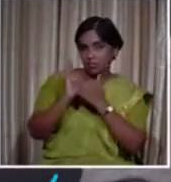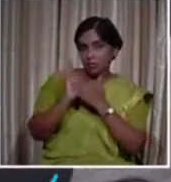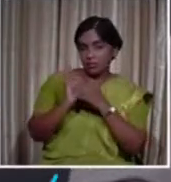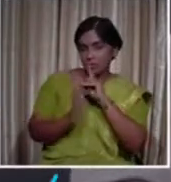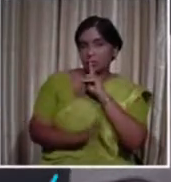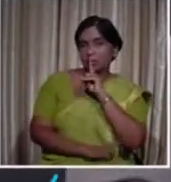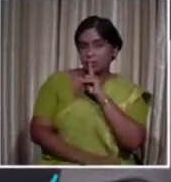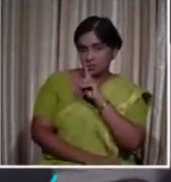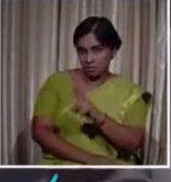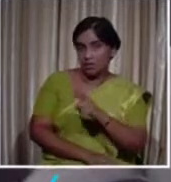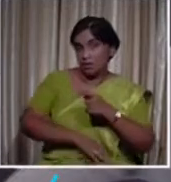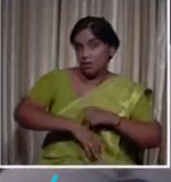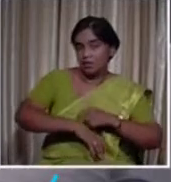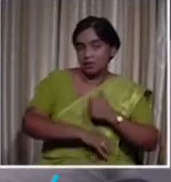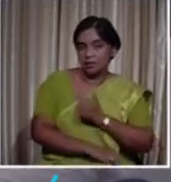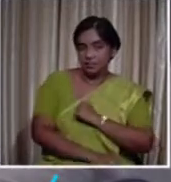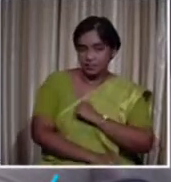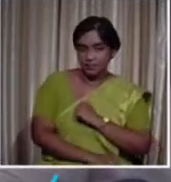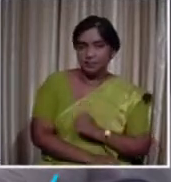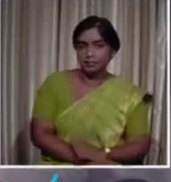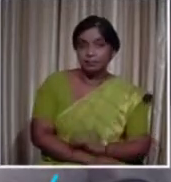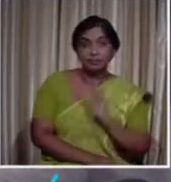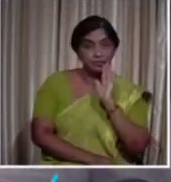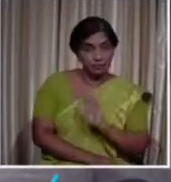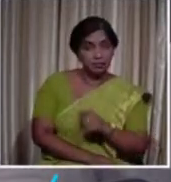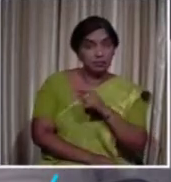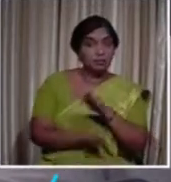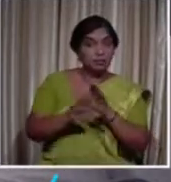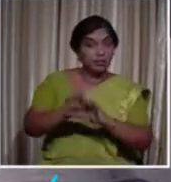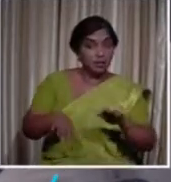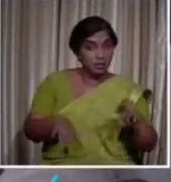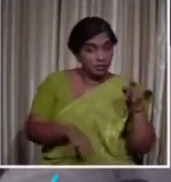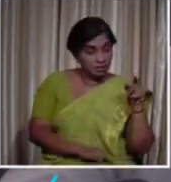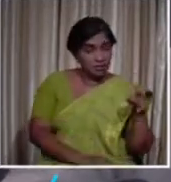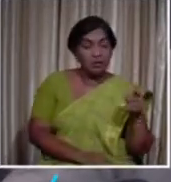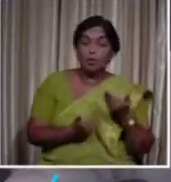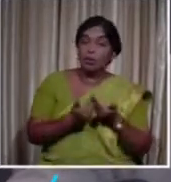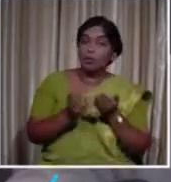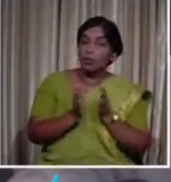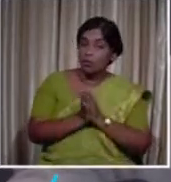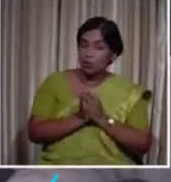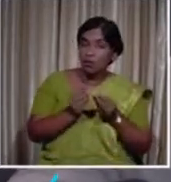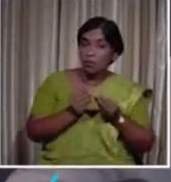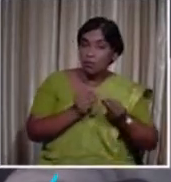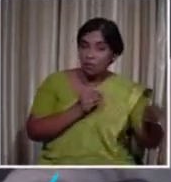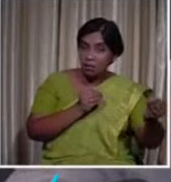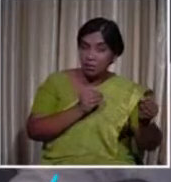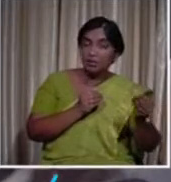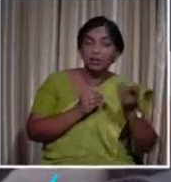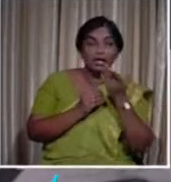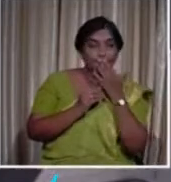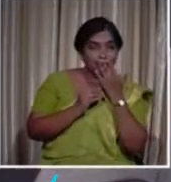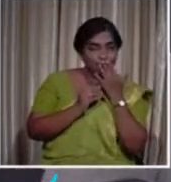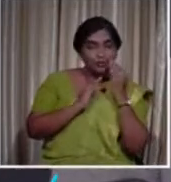යොමු කරවන්නට මේක අවස්ථාවක් කරගන්නවා එහෙමනම් ඒ දරුවන්ට තමන්ගේ